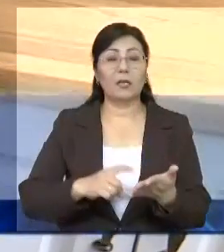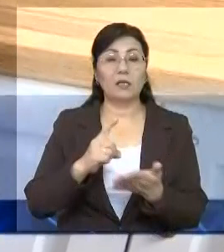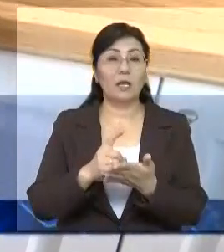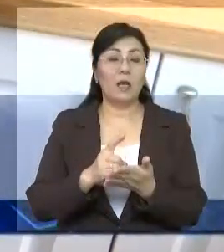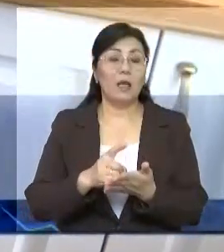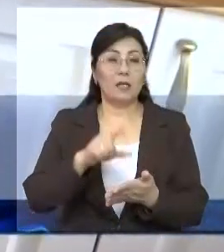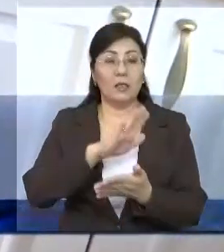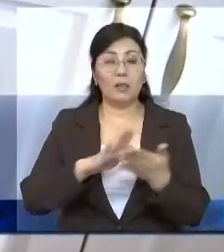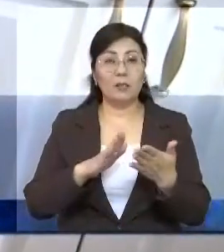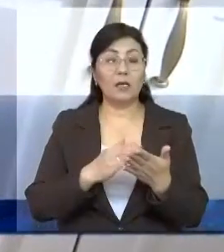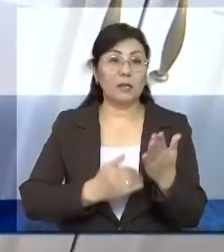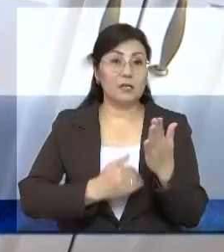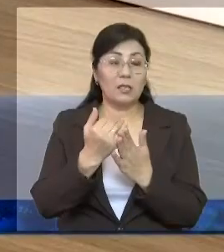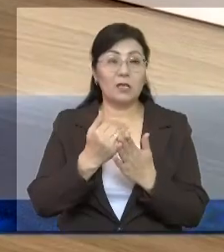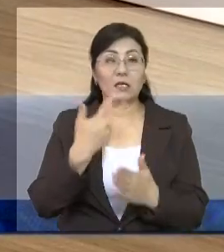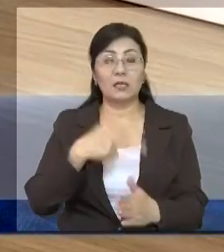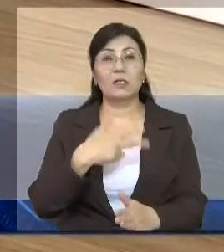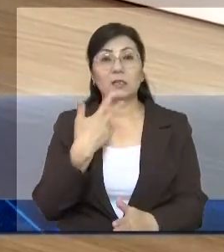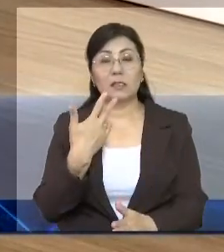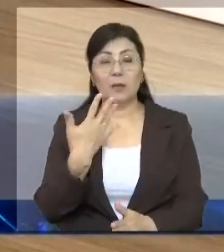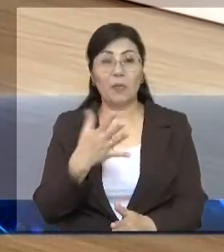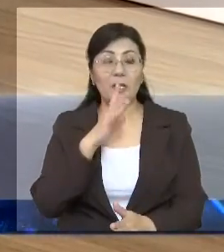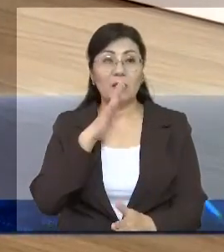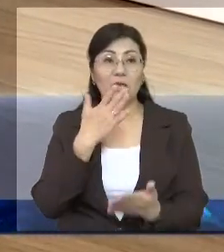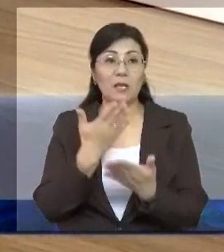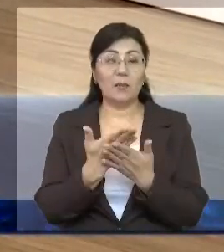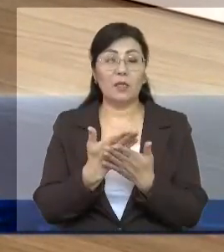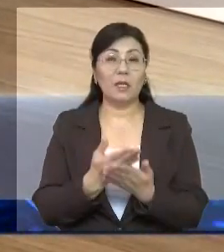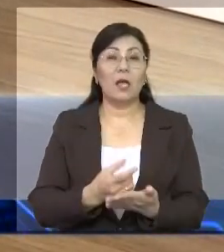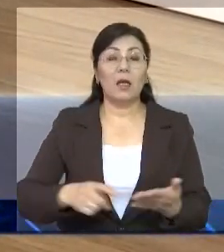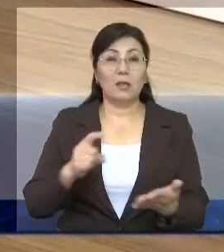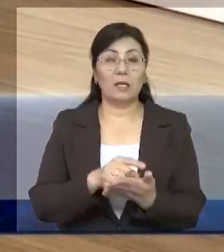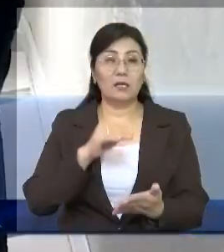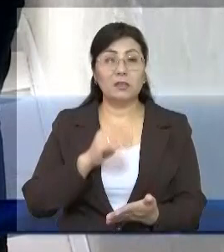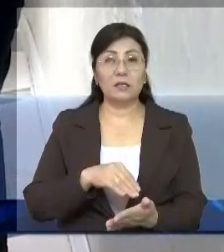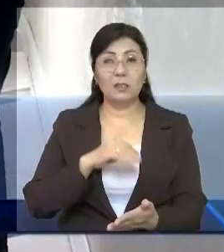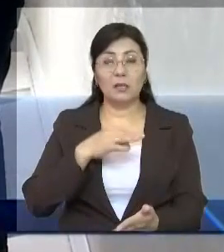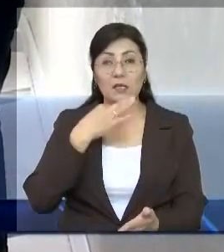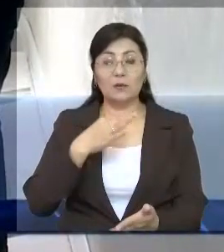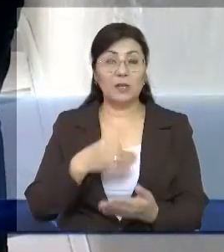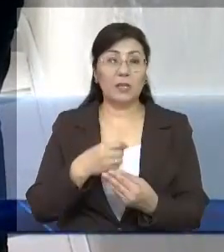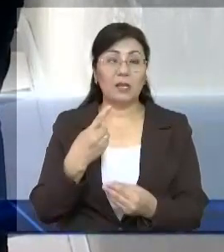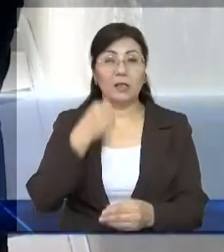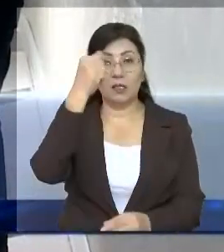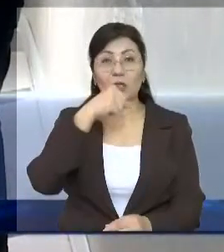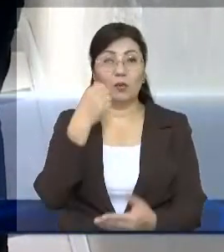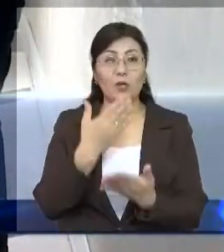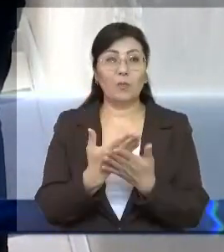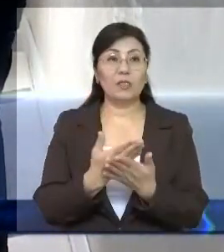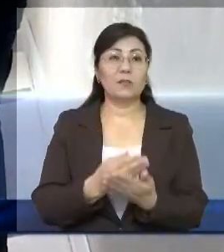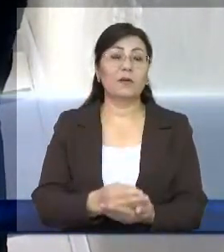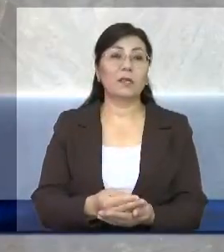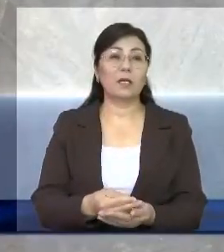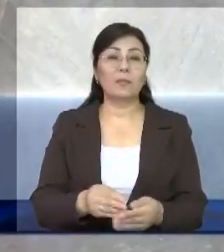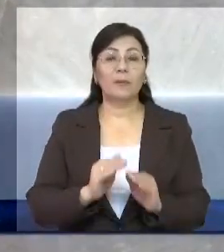быть старше 35 лет и проживать в городе или области и иметь стаж работы в соответствующих сферах не меньше года. Также стаж и наличие